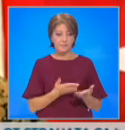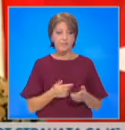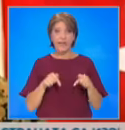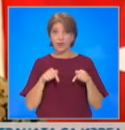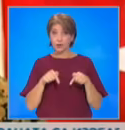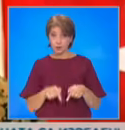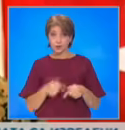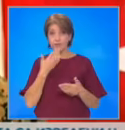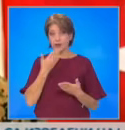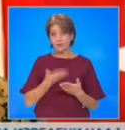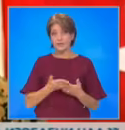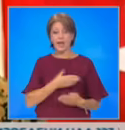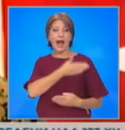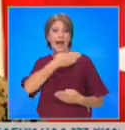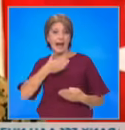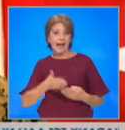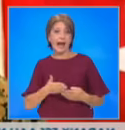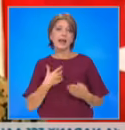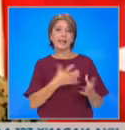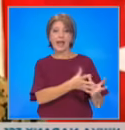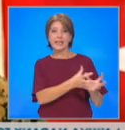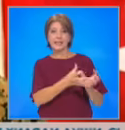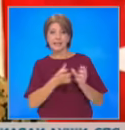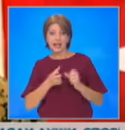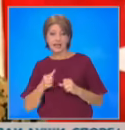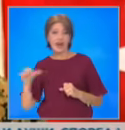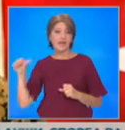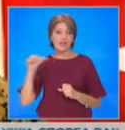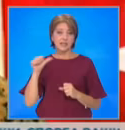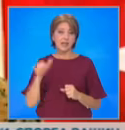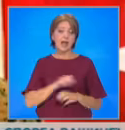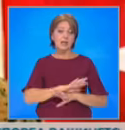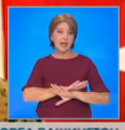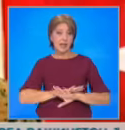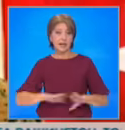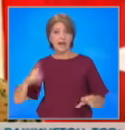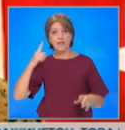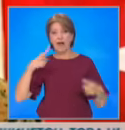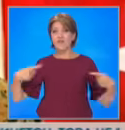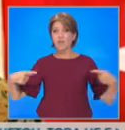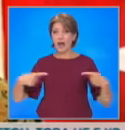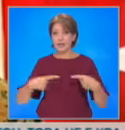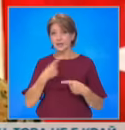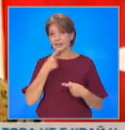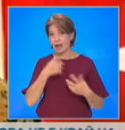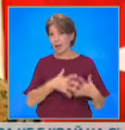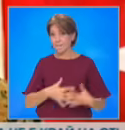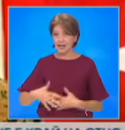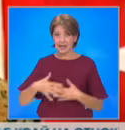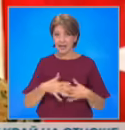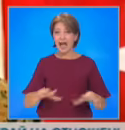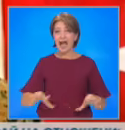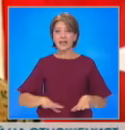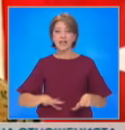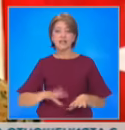Тук съм, за да обявя края на изтеглянето ни от Афганистан и края на военната мисия за евакуация на американци, граждани на трети страни